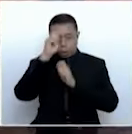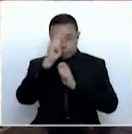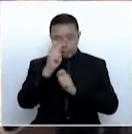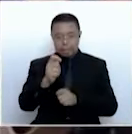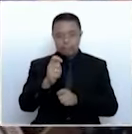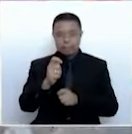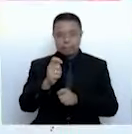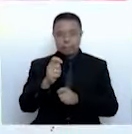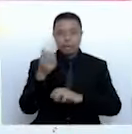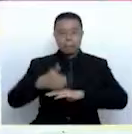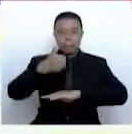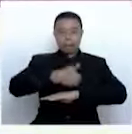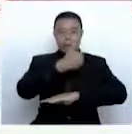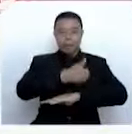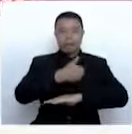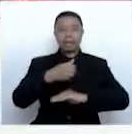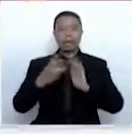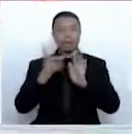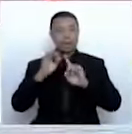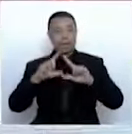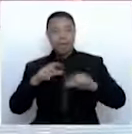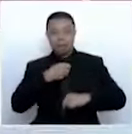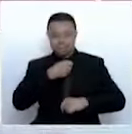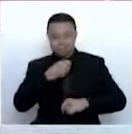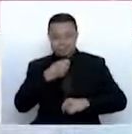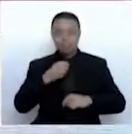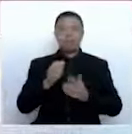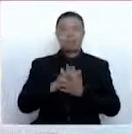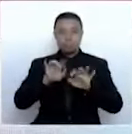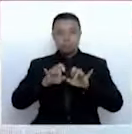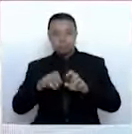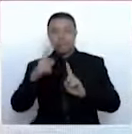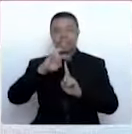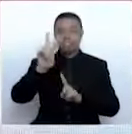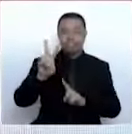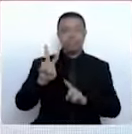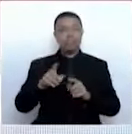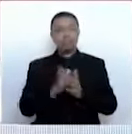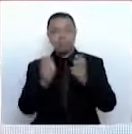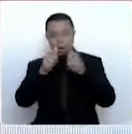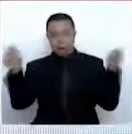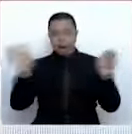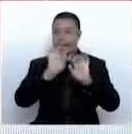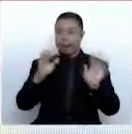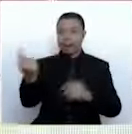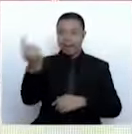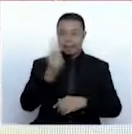hormati pimpinan media massa dan media elektronik yang hadir pada hari ini. Yang saya